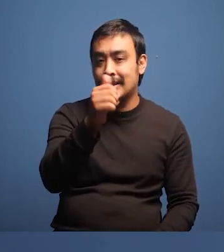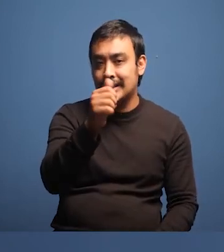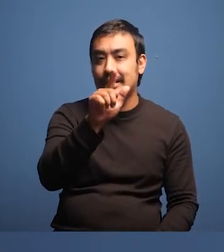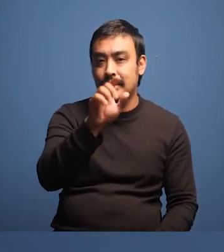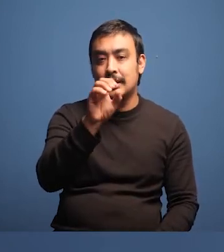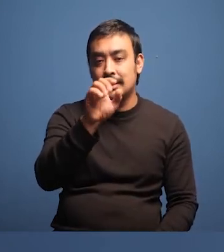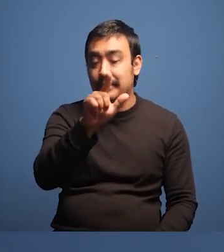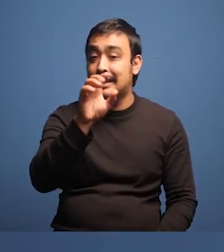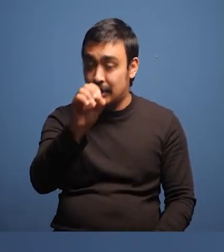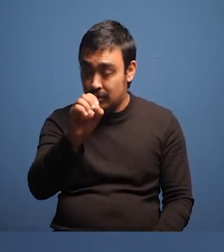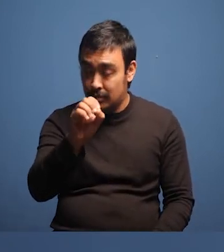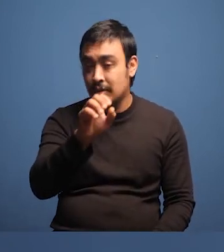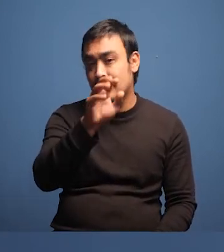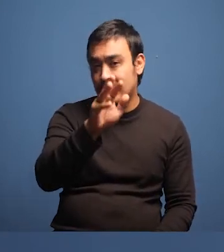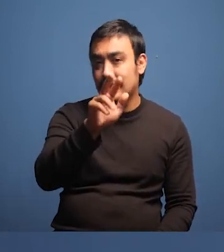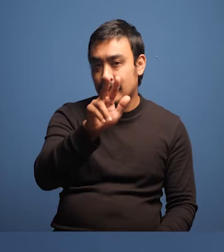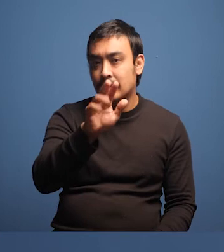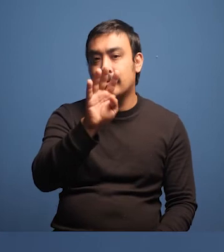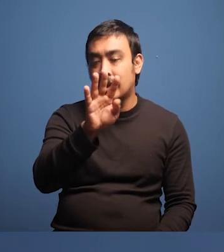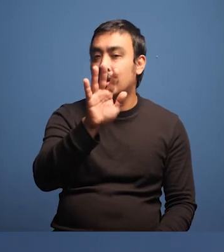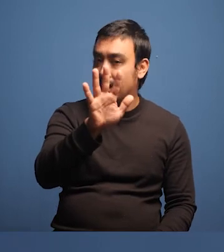9851286770 मैले फेरि रिपिट गर्न चाहेँ